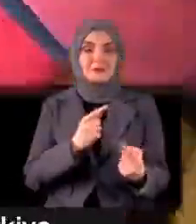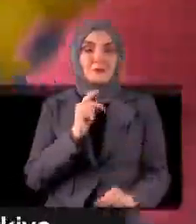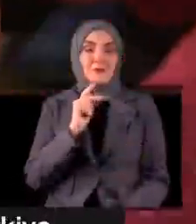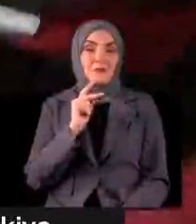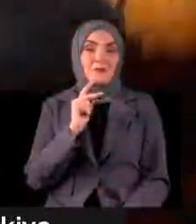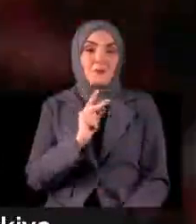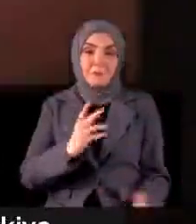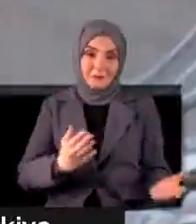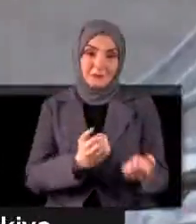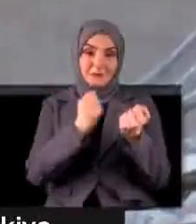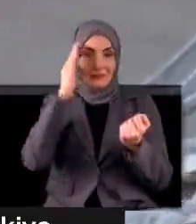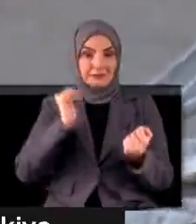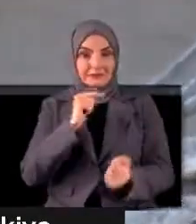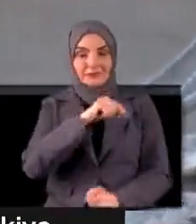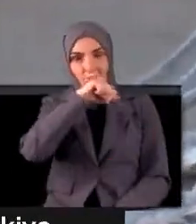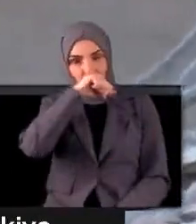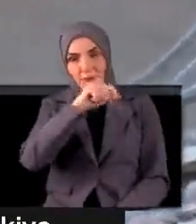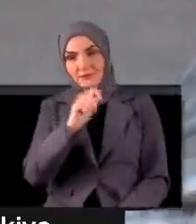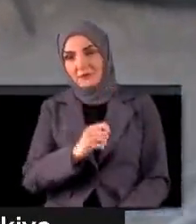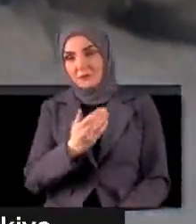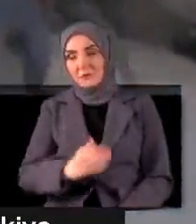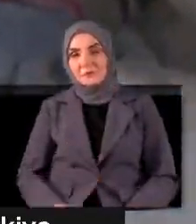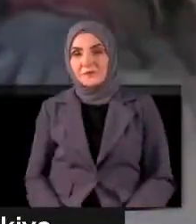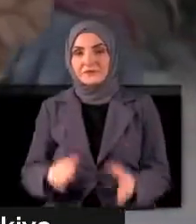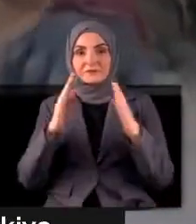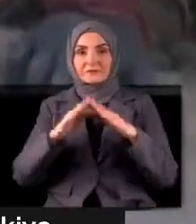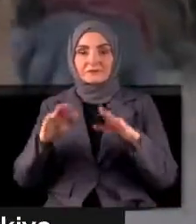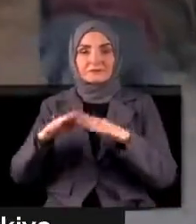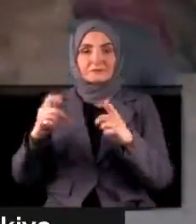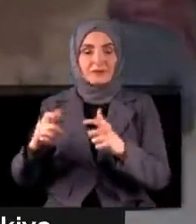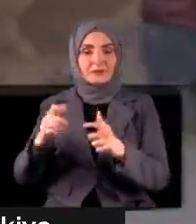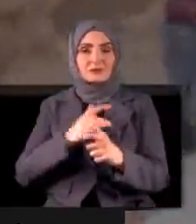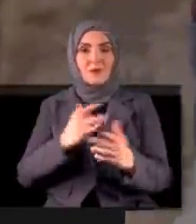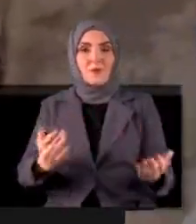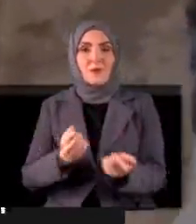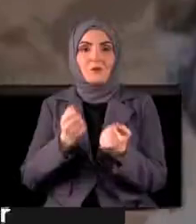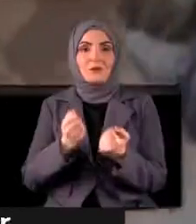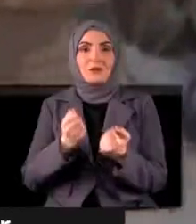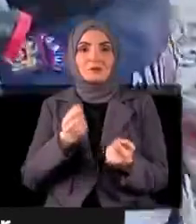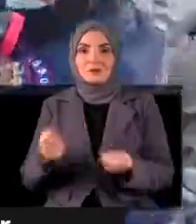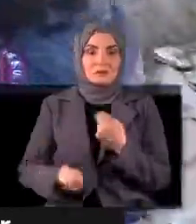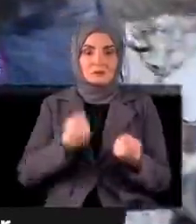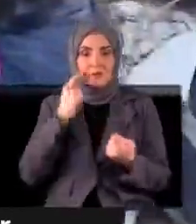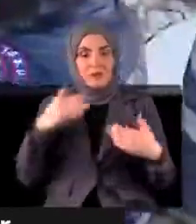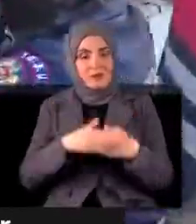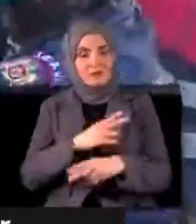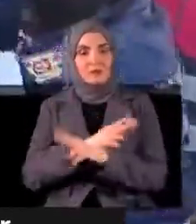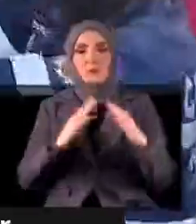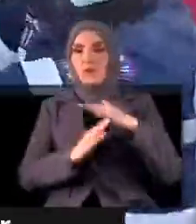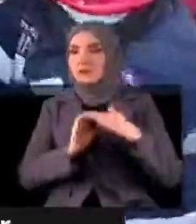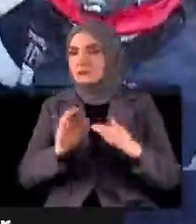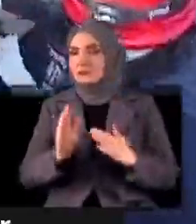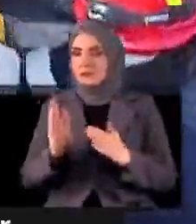kendisini çıkartan askerin elini öpüyor. Yerle bir olan binalardaki can kurtarma telaşı gece gündüz aralıksız sürüyor. 148.